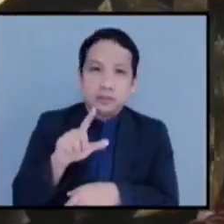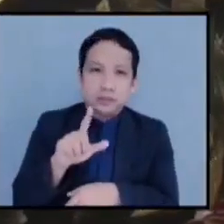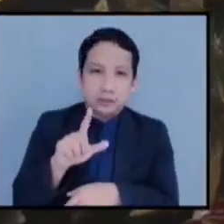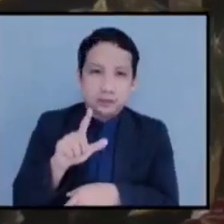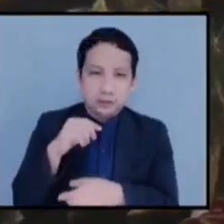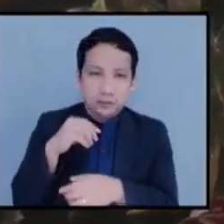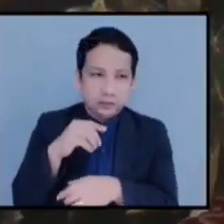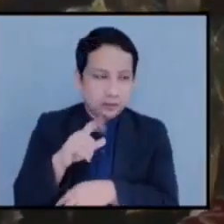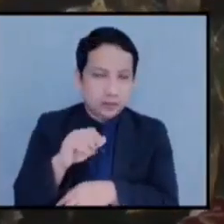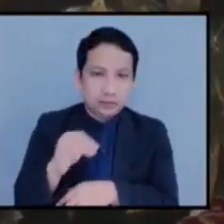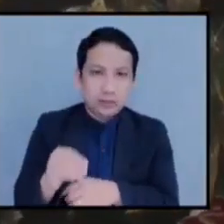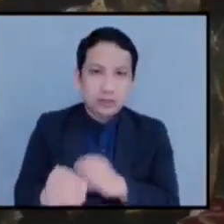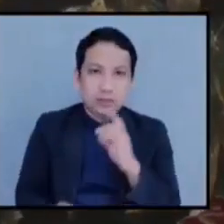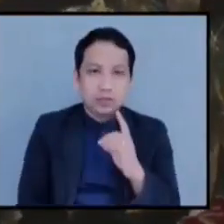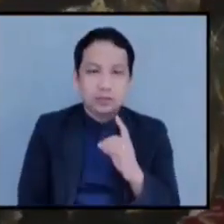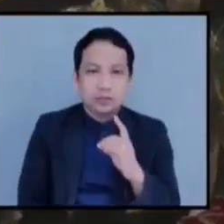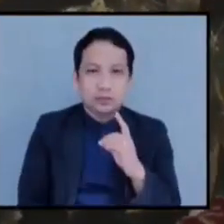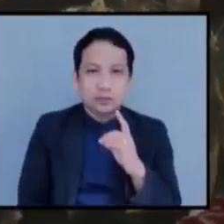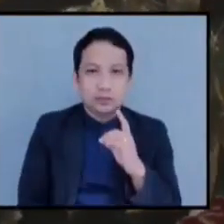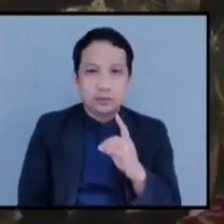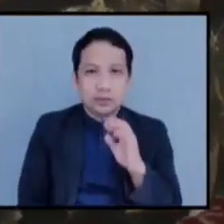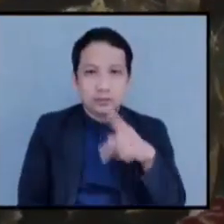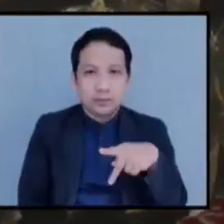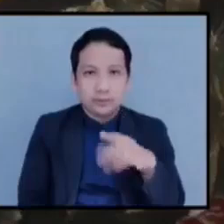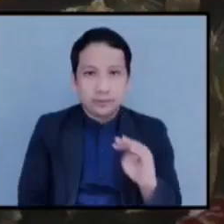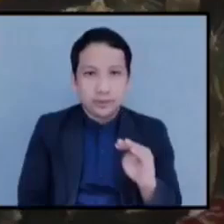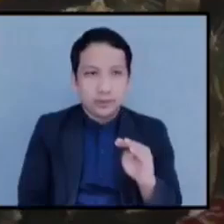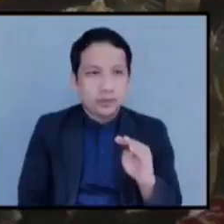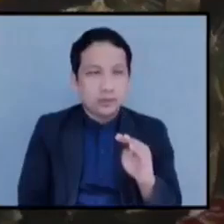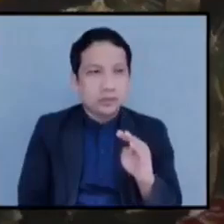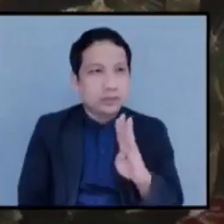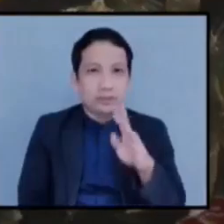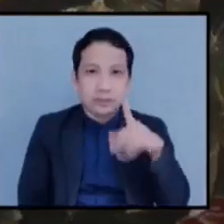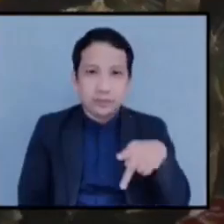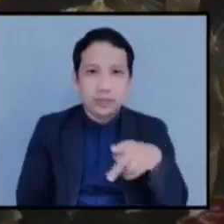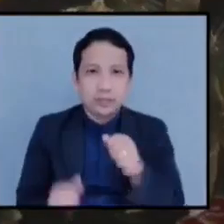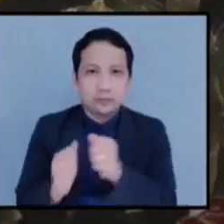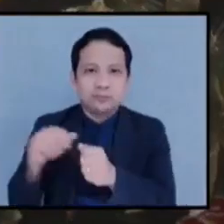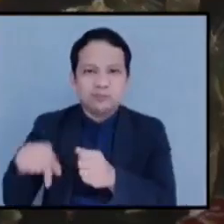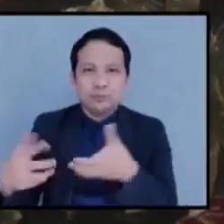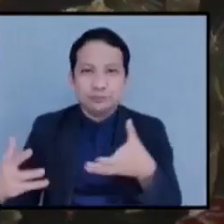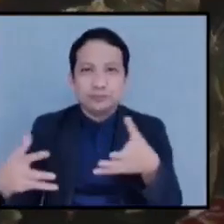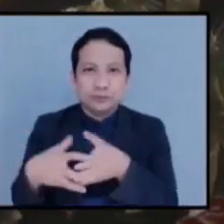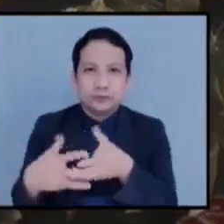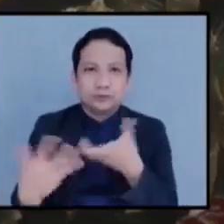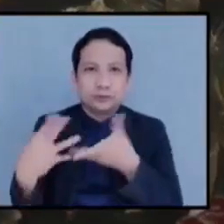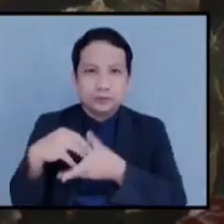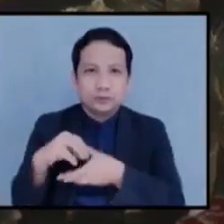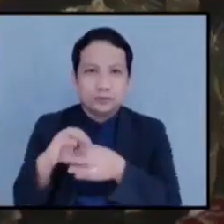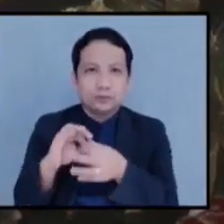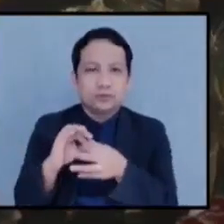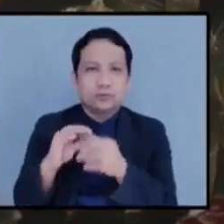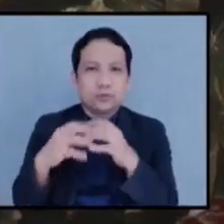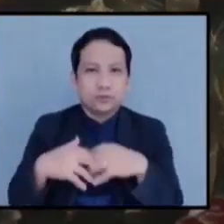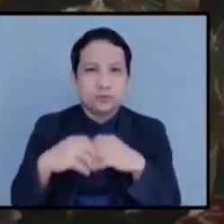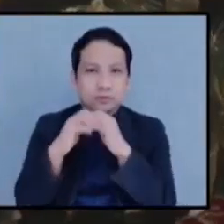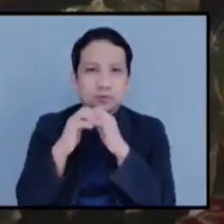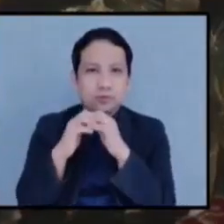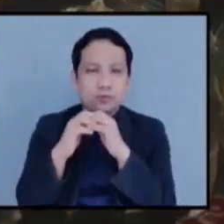DBP, nandyan ang ating Cooperative Authority na nagsama-sama para buuin